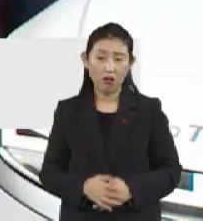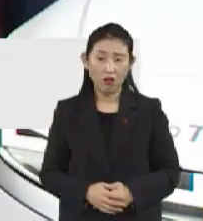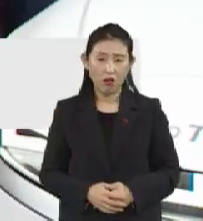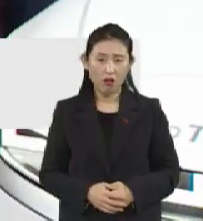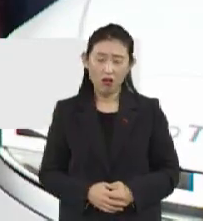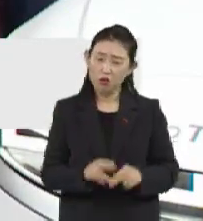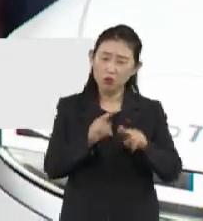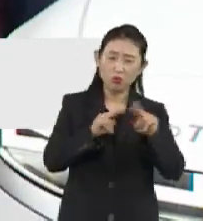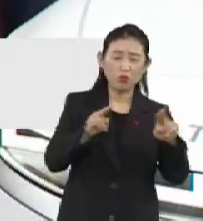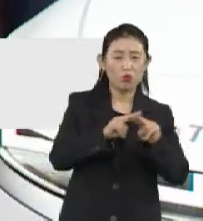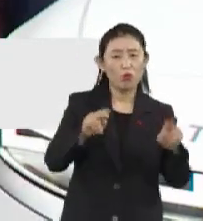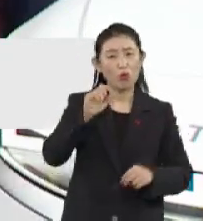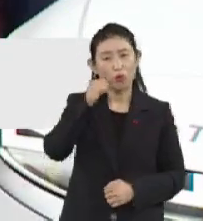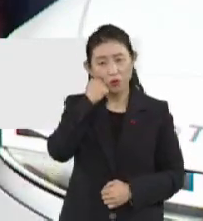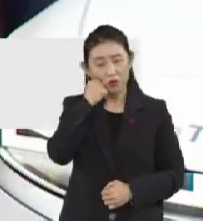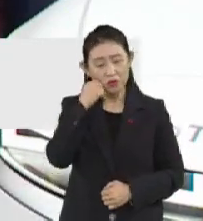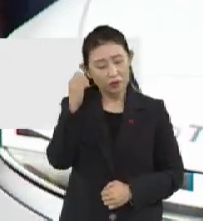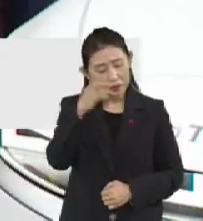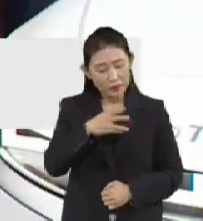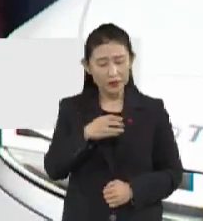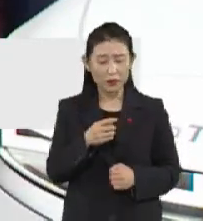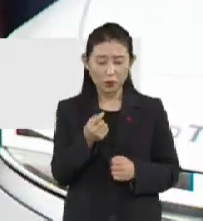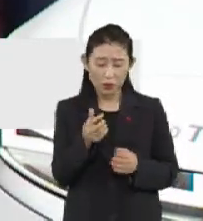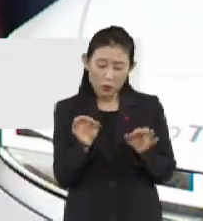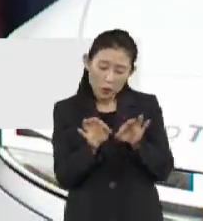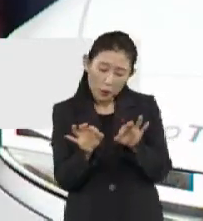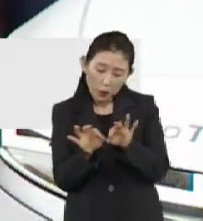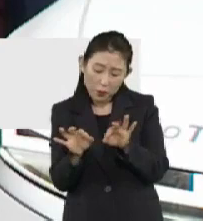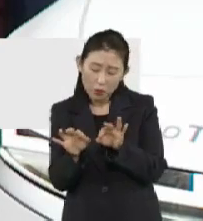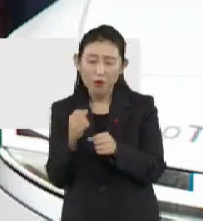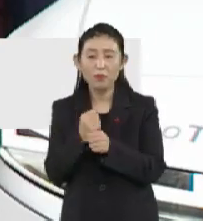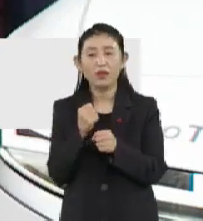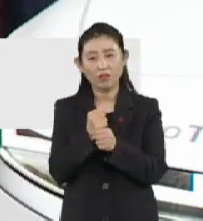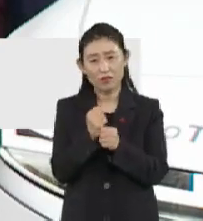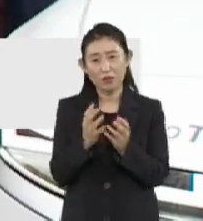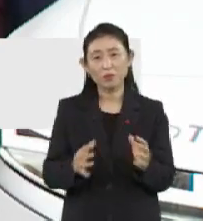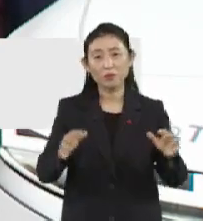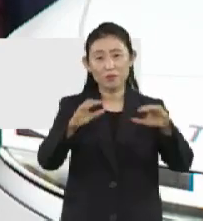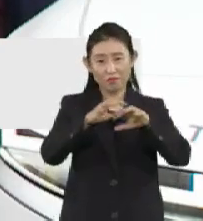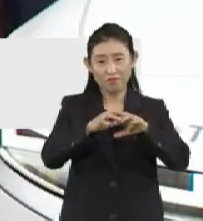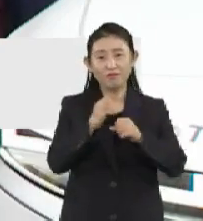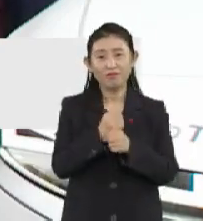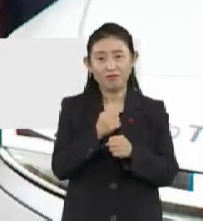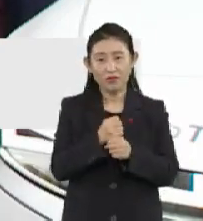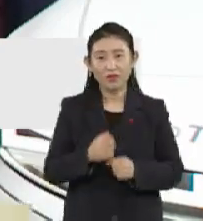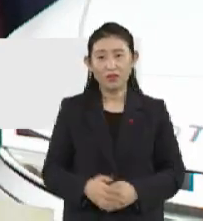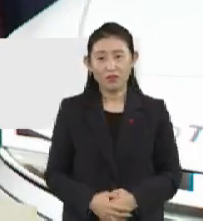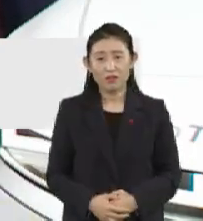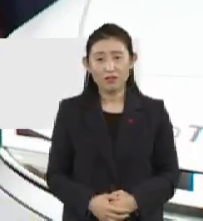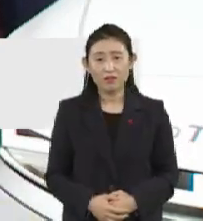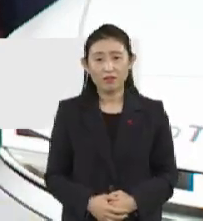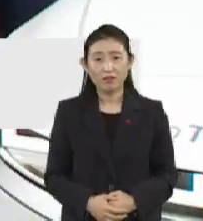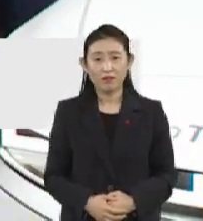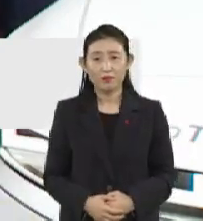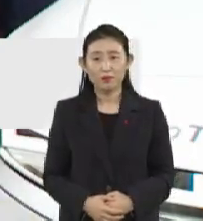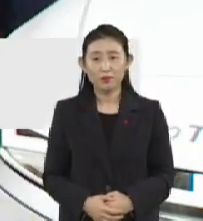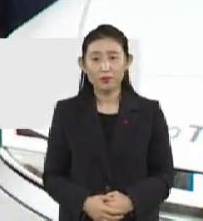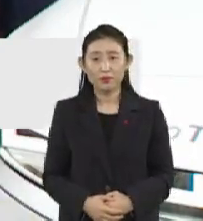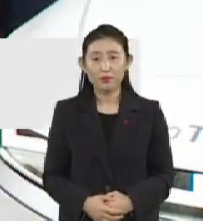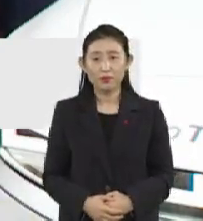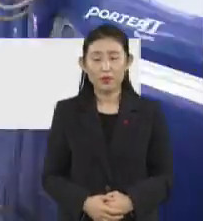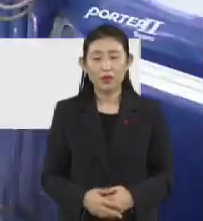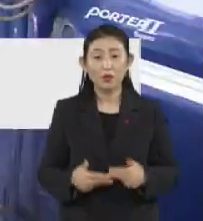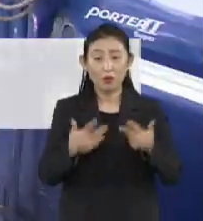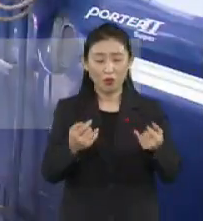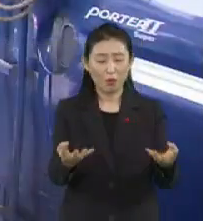수는 없고 뭐 회비라도 모든 걸 걷어서라도 한다고 해갖고 준비를 했어요. 생각보다 또 많이 참여도